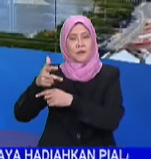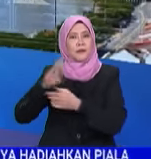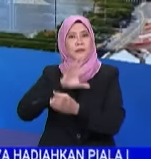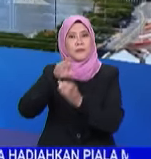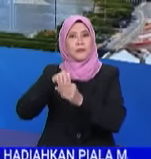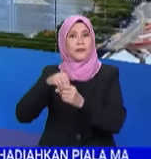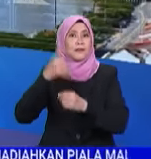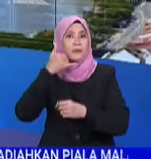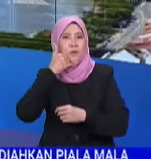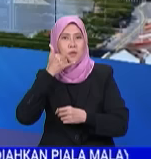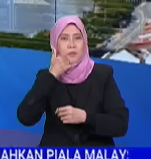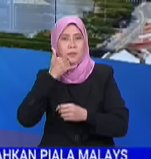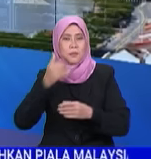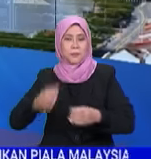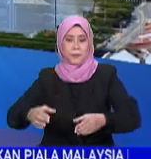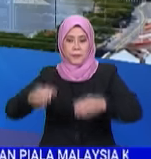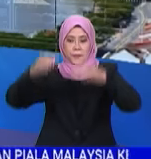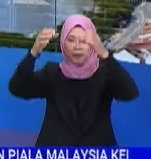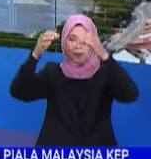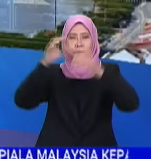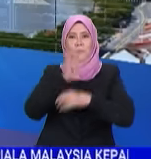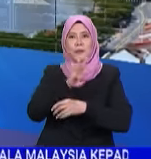yang efisi daripada8